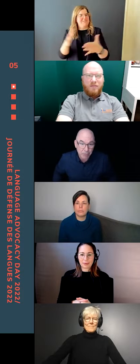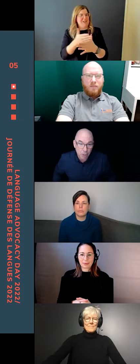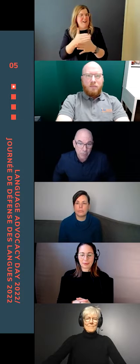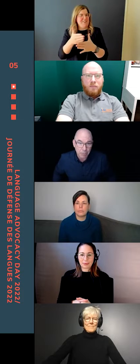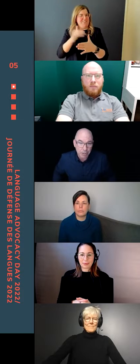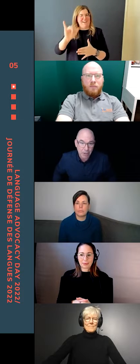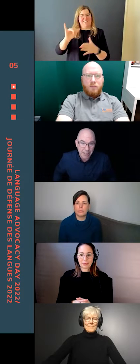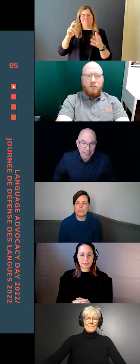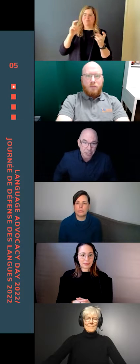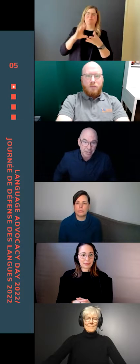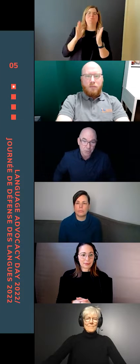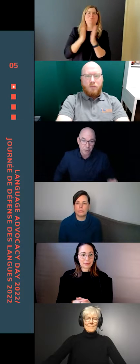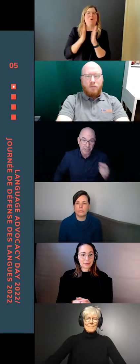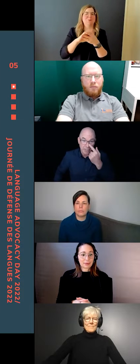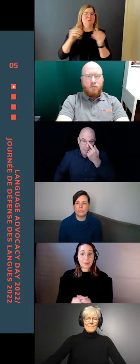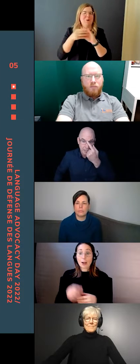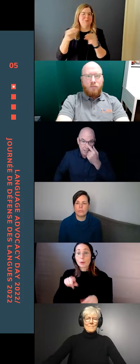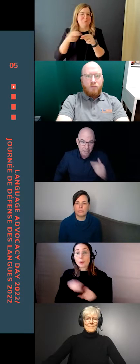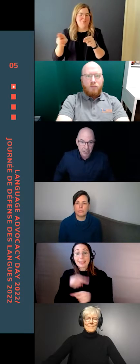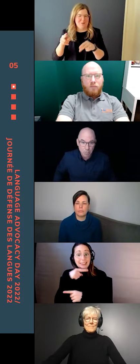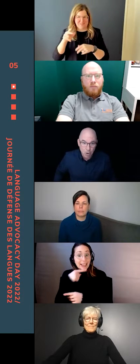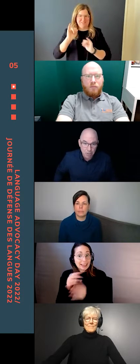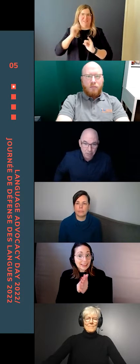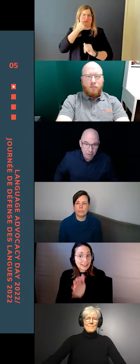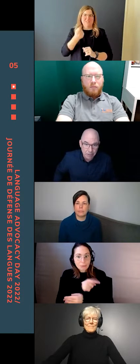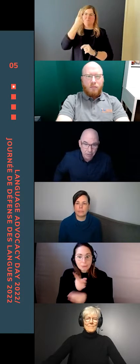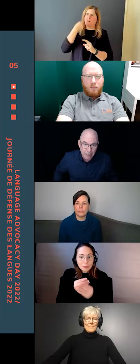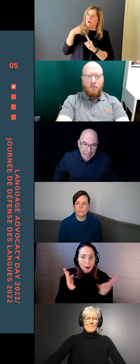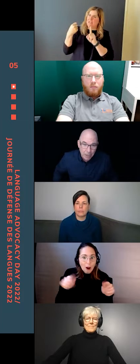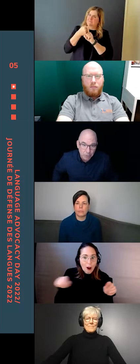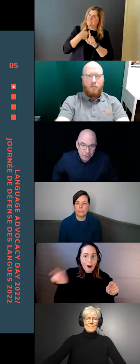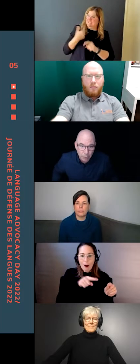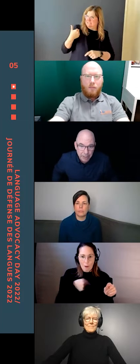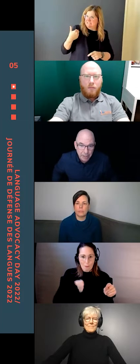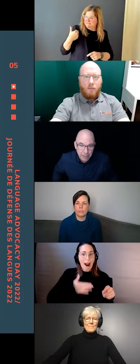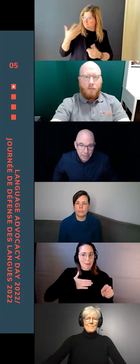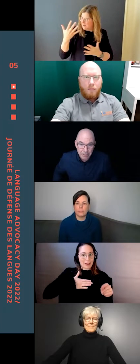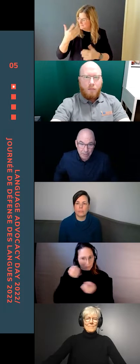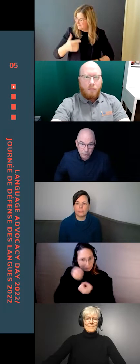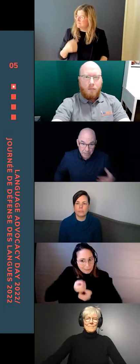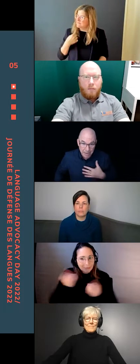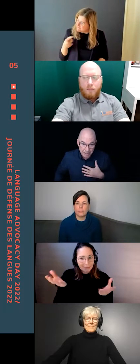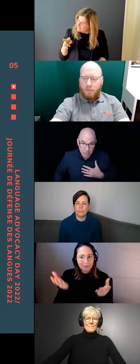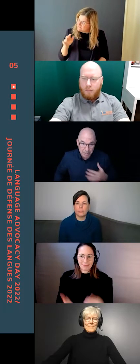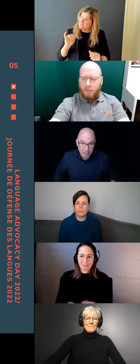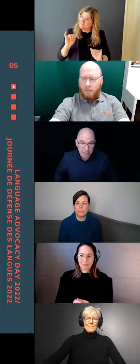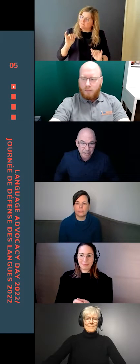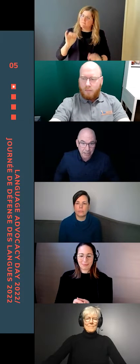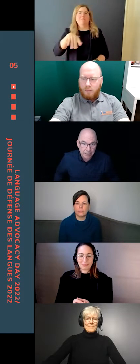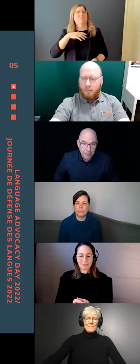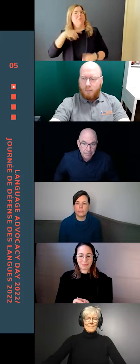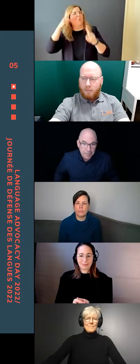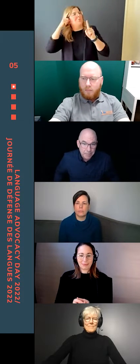Just a point to Cynthia here, something that might be interesting for all of you. I'm not sure. Donc, ça peut être intéressant pour plusieurs d'entre vous et j'aimerais